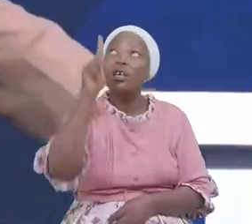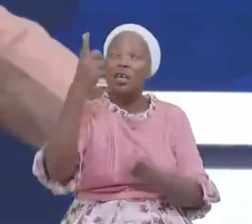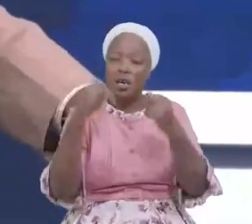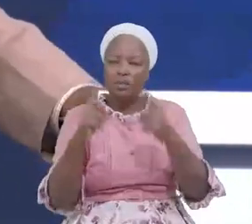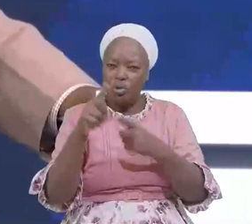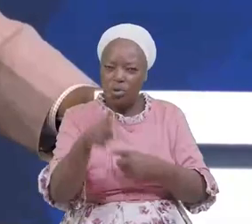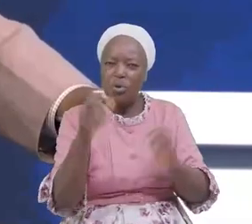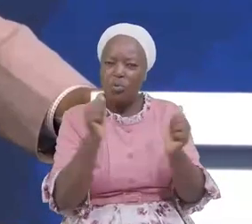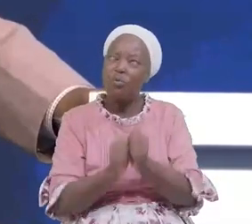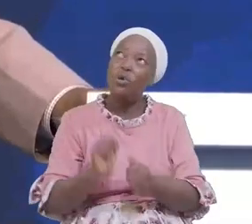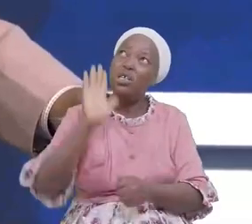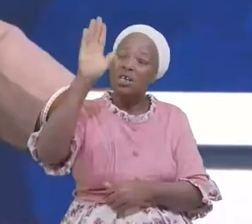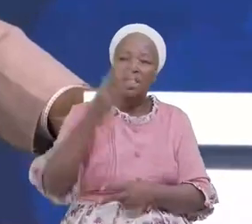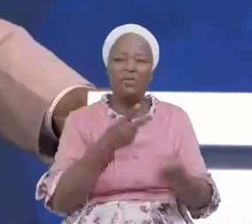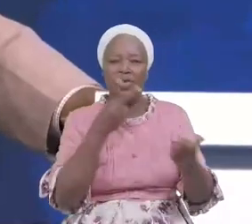et